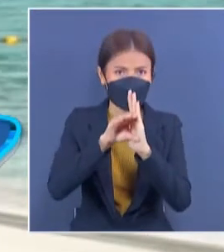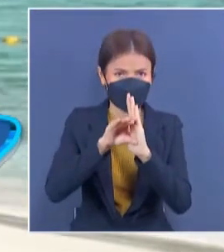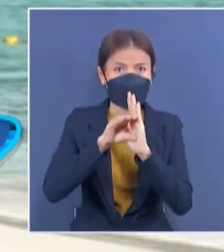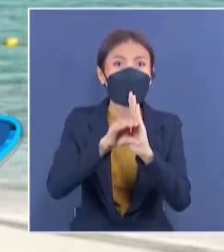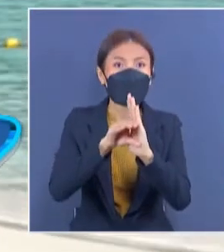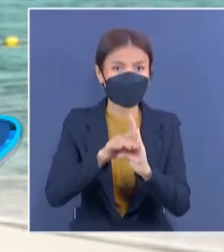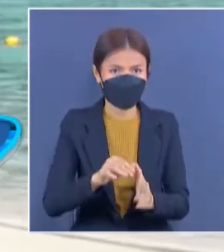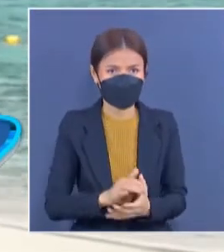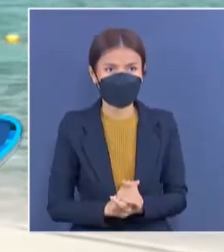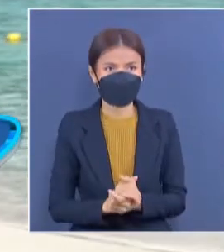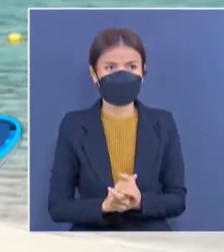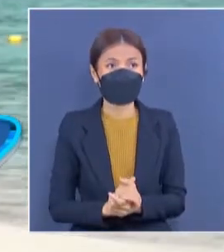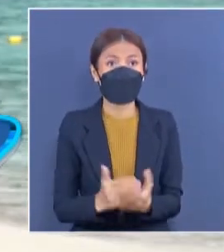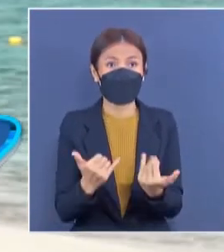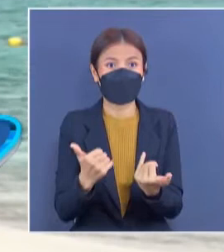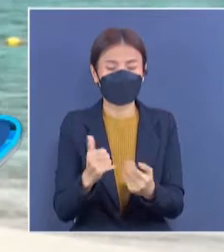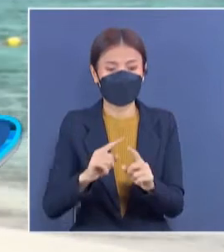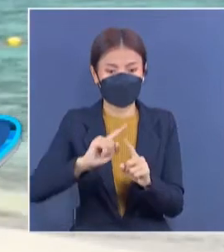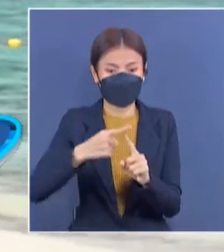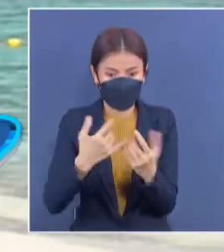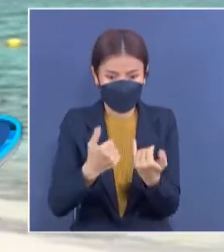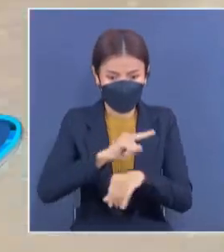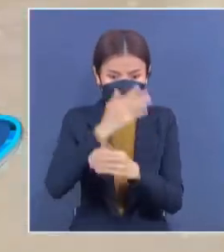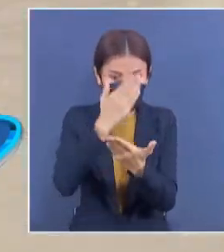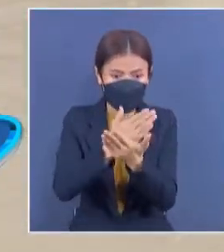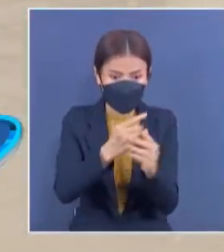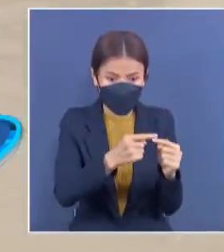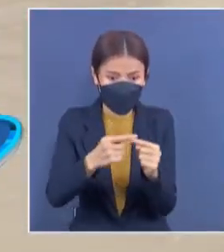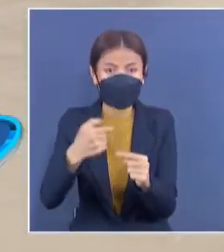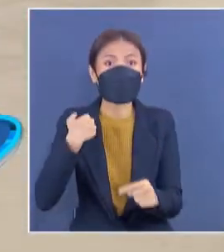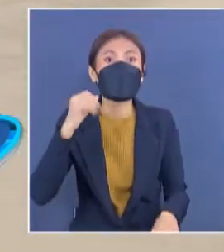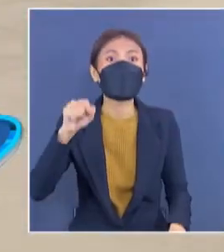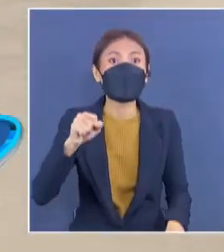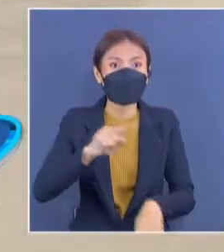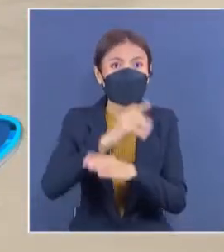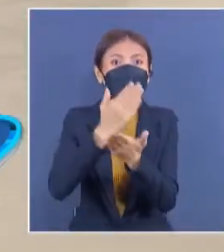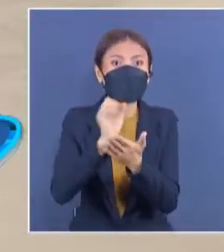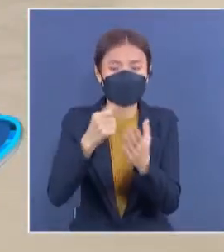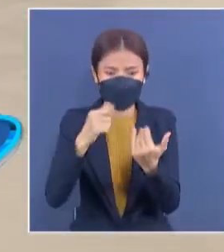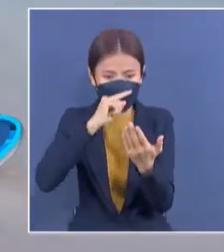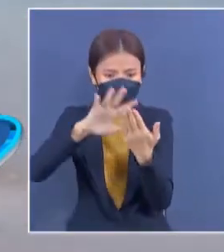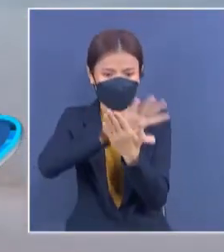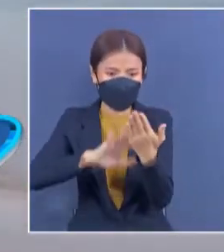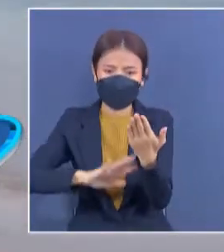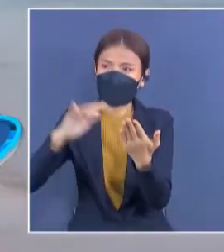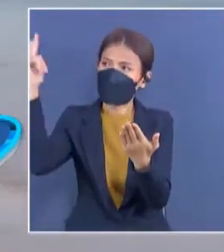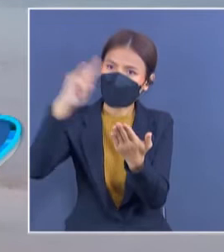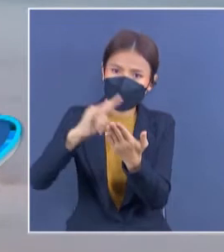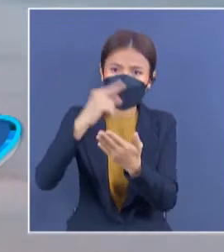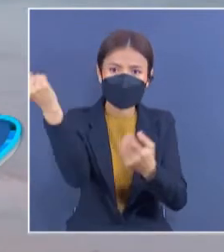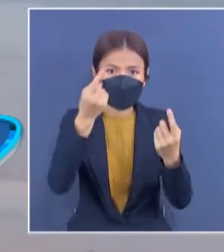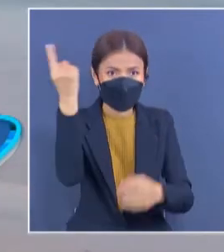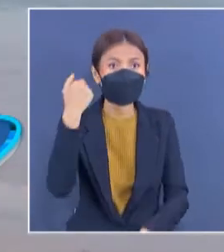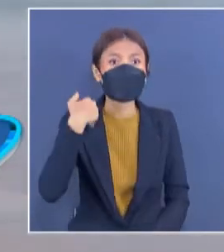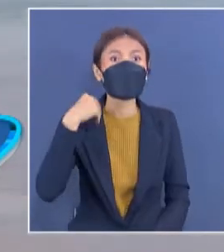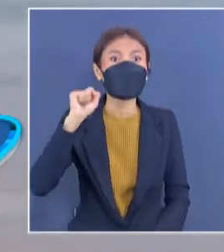ทีนี้ช่วงหยุดยาวเนี่ยเดือนนี้มีหยุดยาว4วันนะคุณผู้ชมแล้วก็เราก็เปิดประเทศกันแล้วแบบเต็มรูปแบบเรื่องของความปลอดภัยเนี่